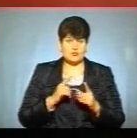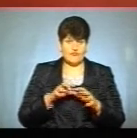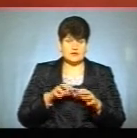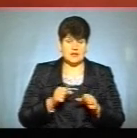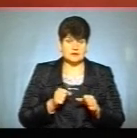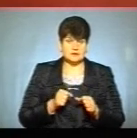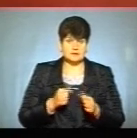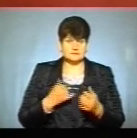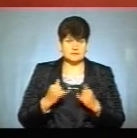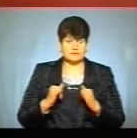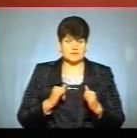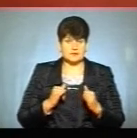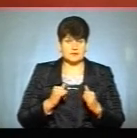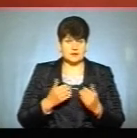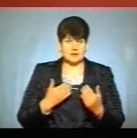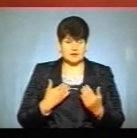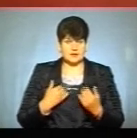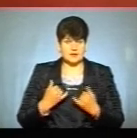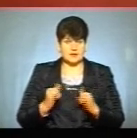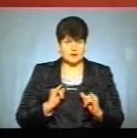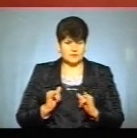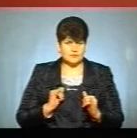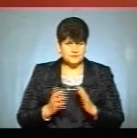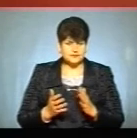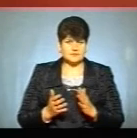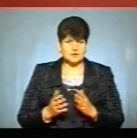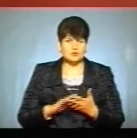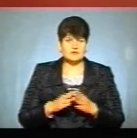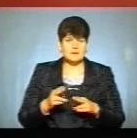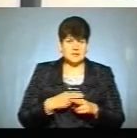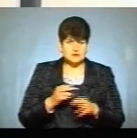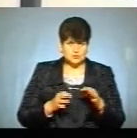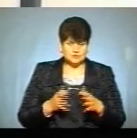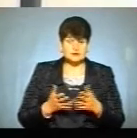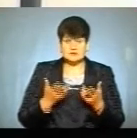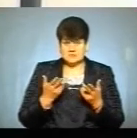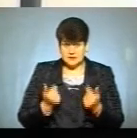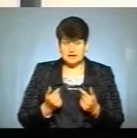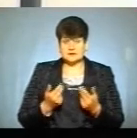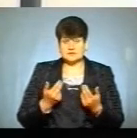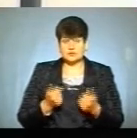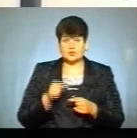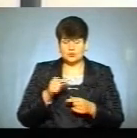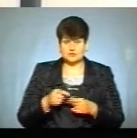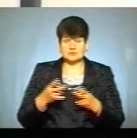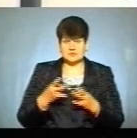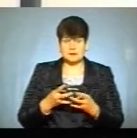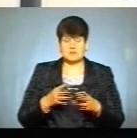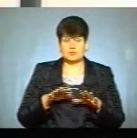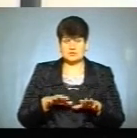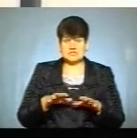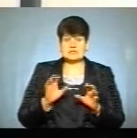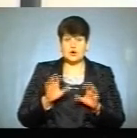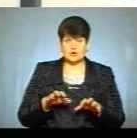на компроміс, домовитися без судових? Та, звичайно, тому що треба віддати належне. Тут саме якраз позиції